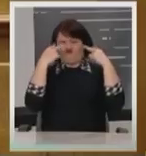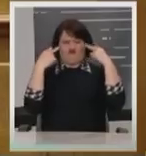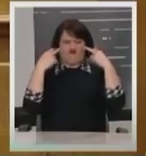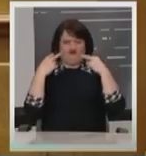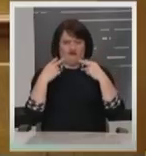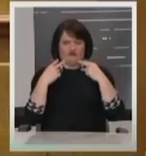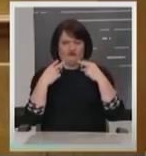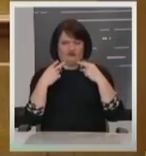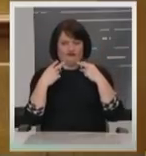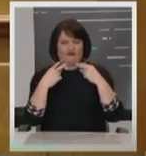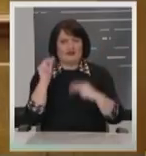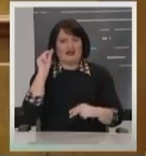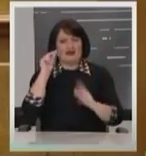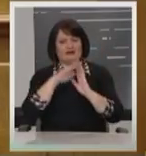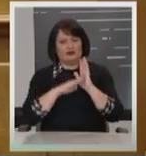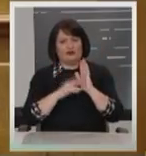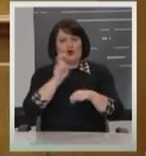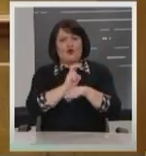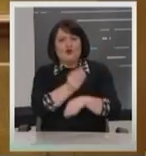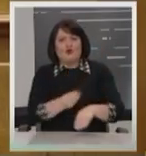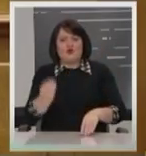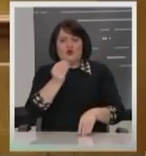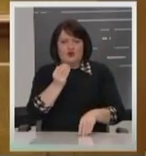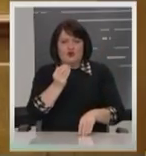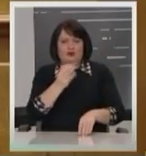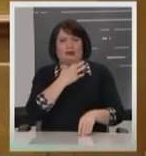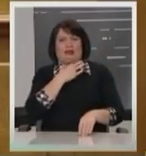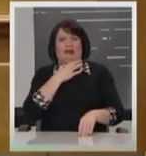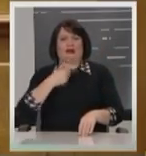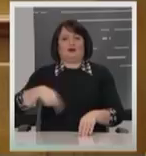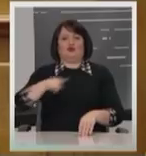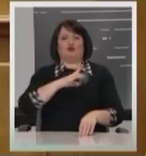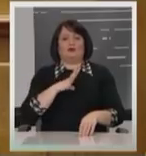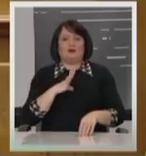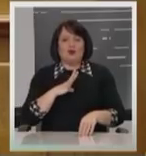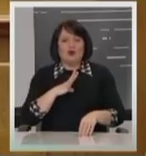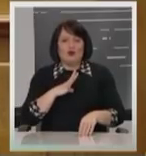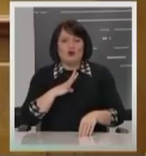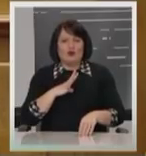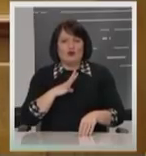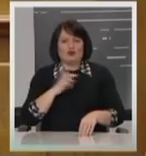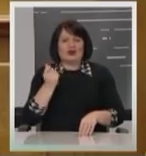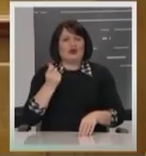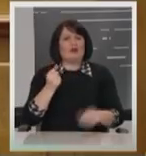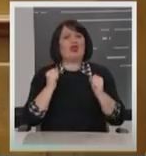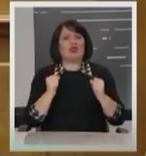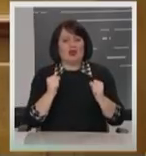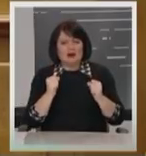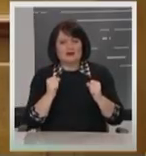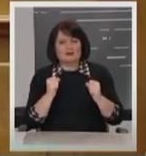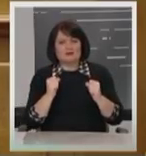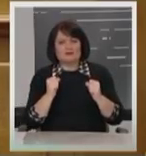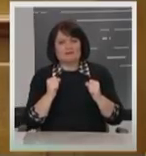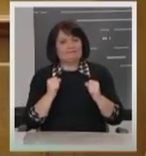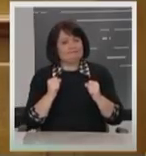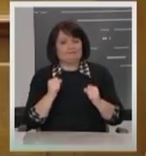χωρίς δέσμευση για υπερπλεονάσματα εξόντωσης των φορολογούμενων και εξάντλησης της οικονομίας.